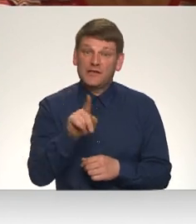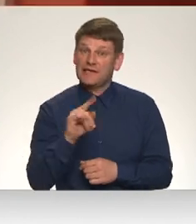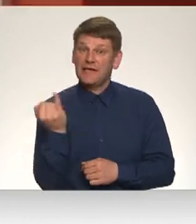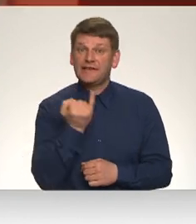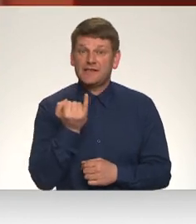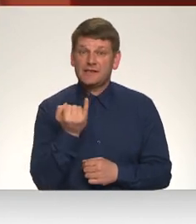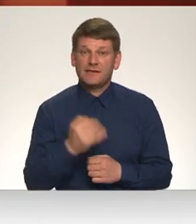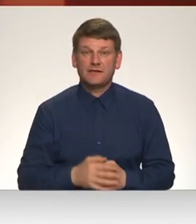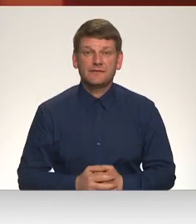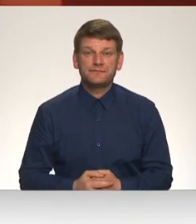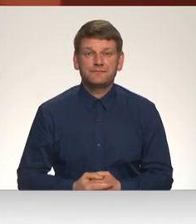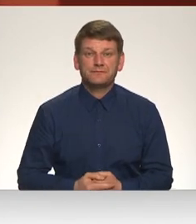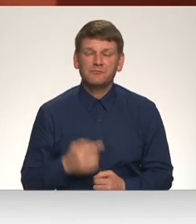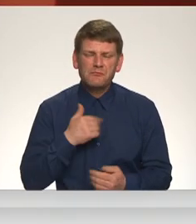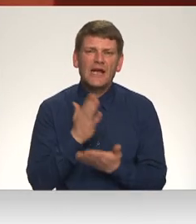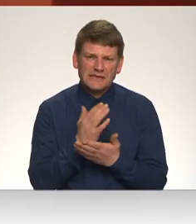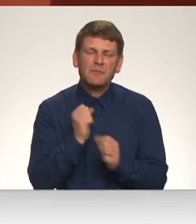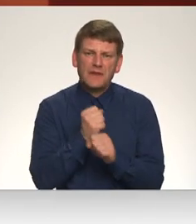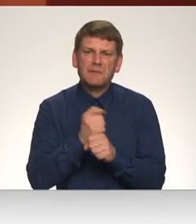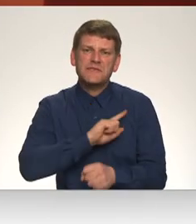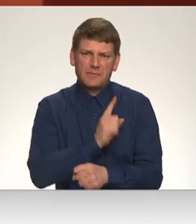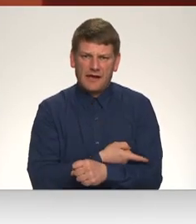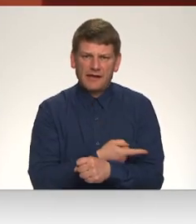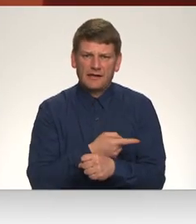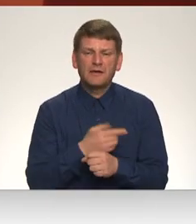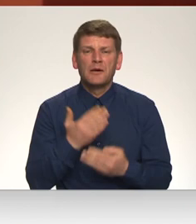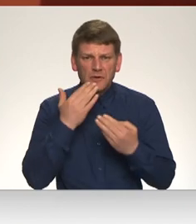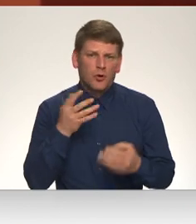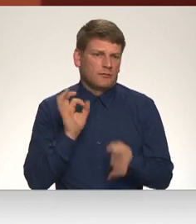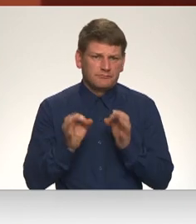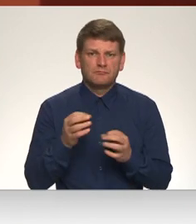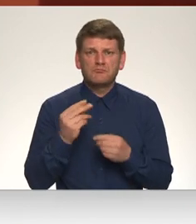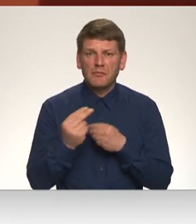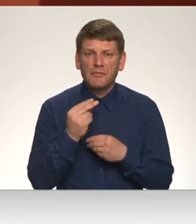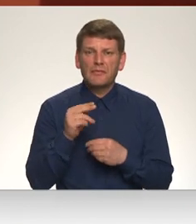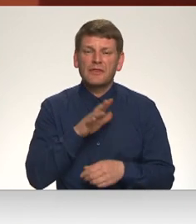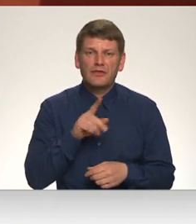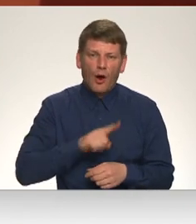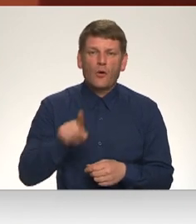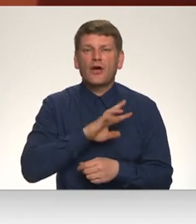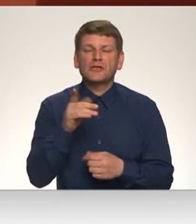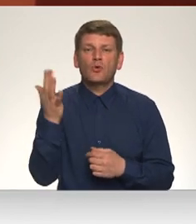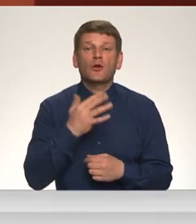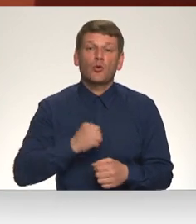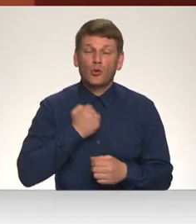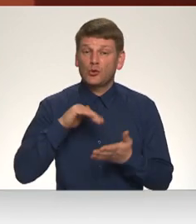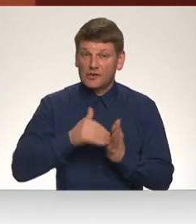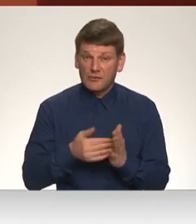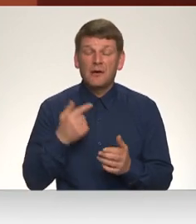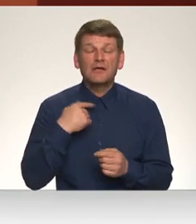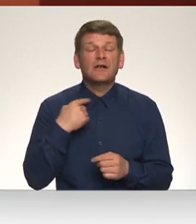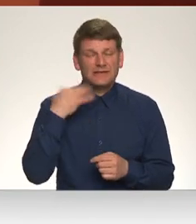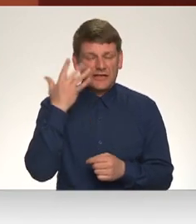interesanti. Mēs esam darbspējīga, pateicīga adekvāta nācija, kas nonāk uz grūtos apstākļos. Un es ceru, ka tie